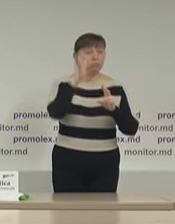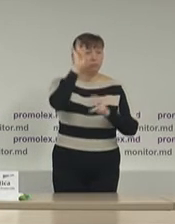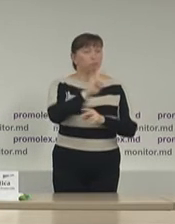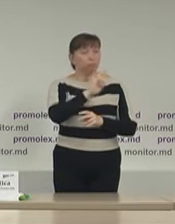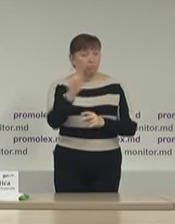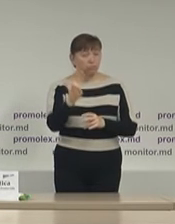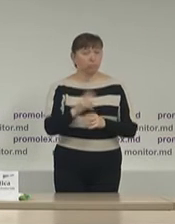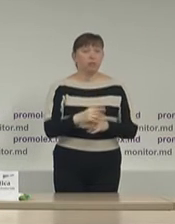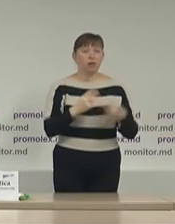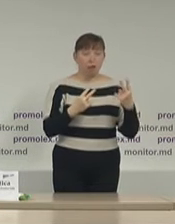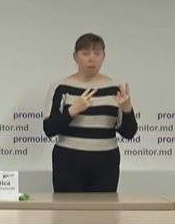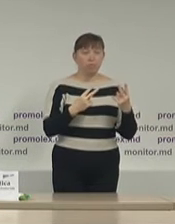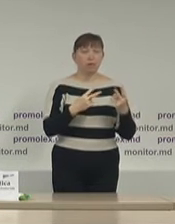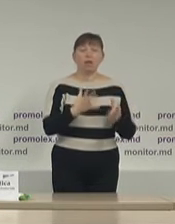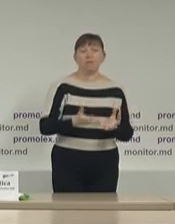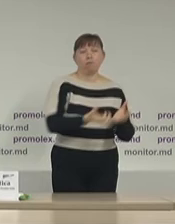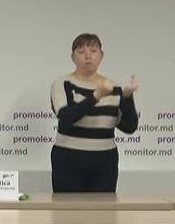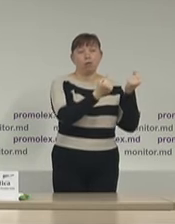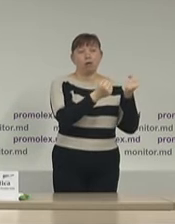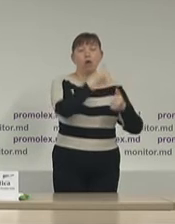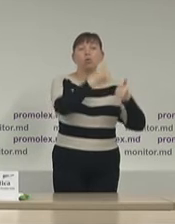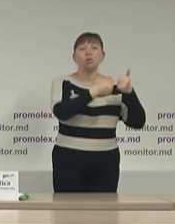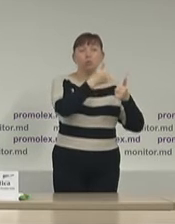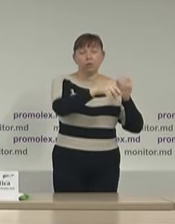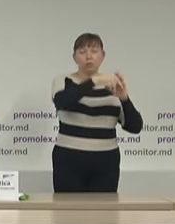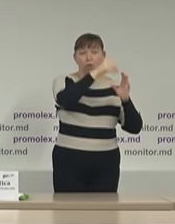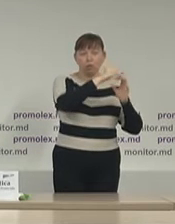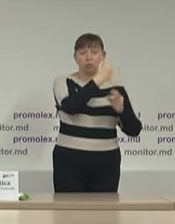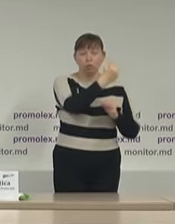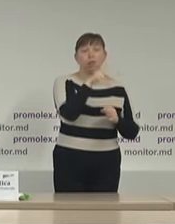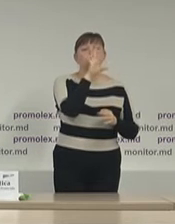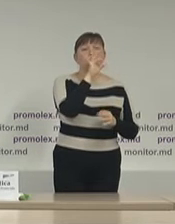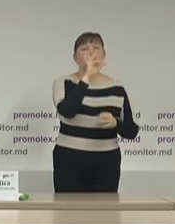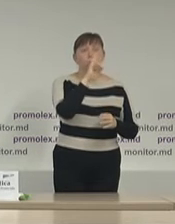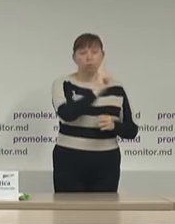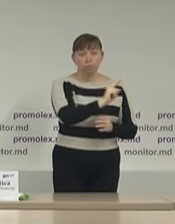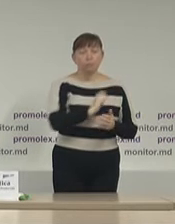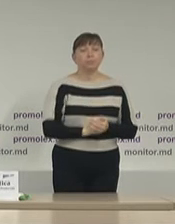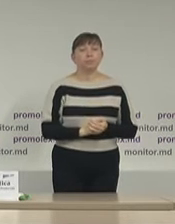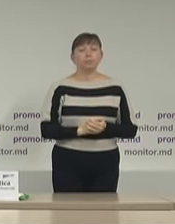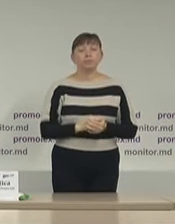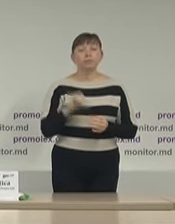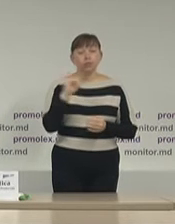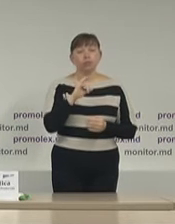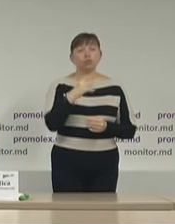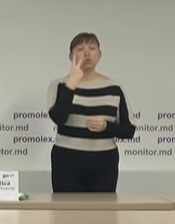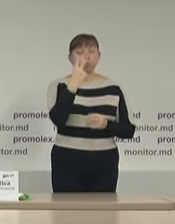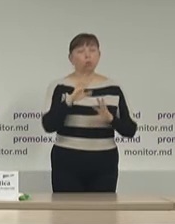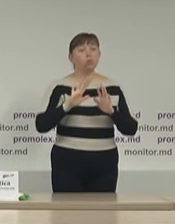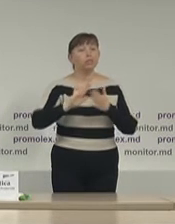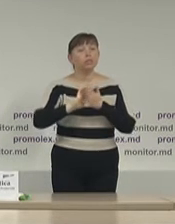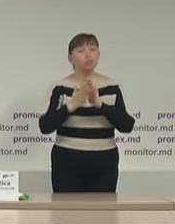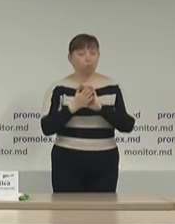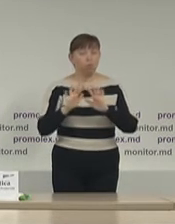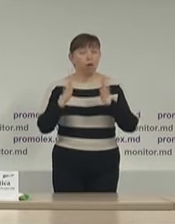ambele situații fiind în favoarea concurentului electoral Igor Dodon. Cel puțin două